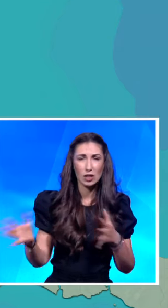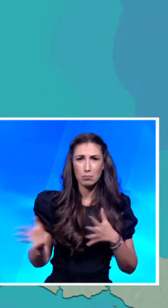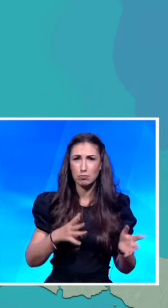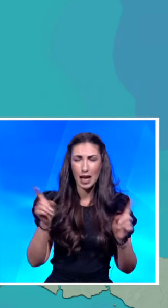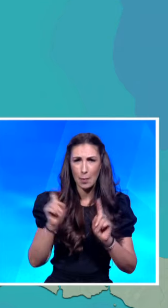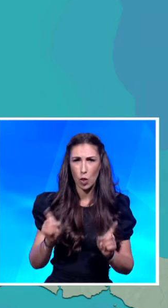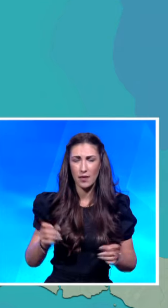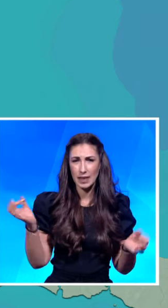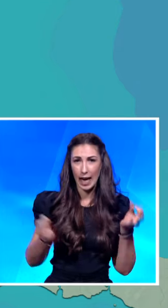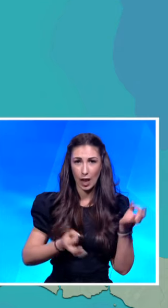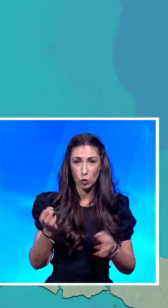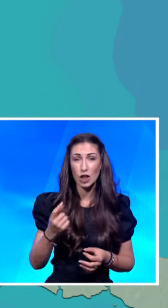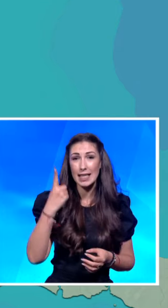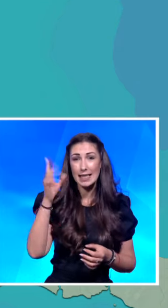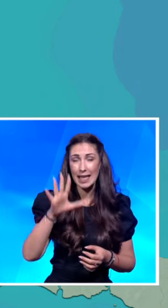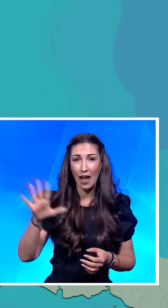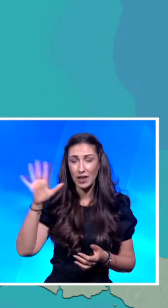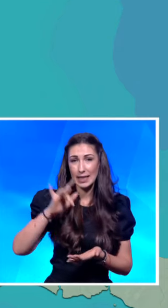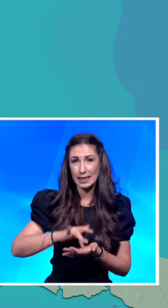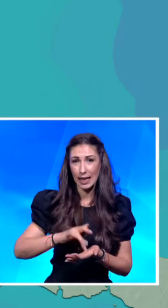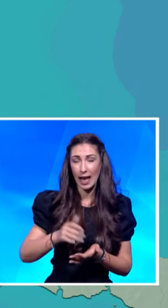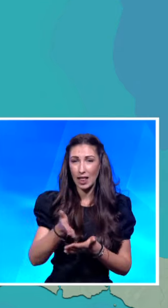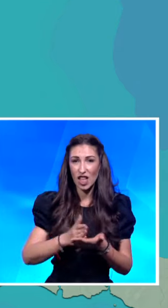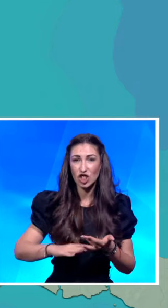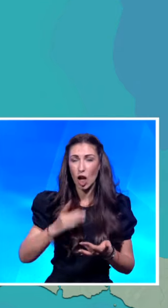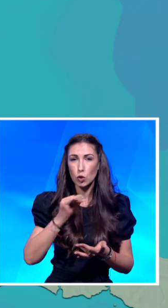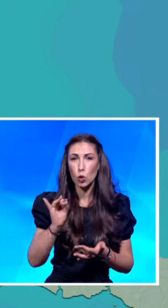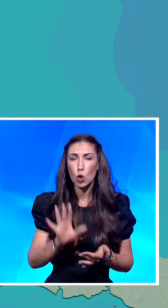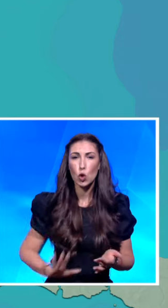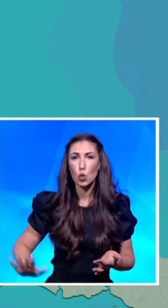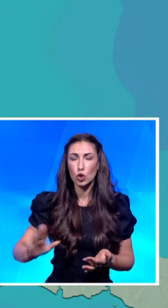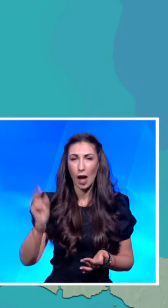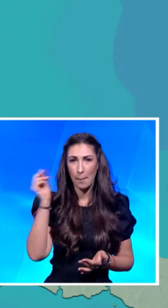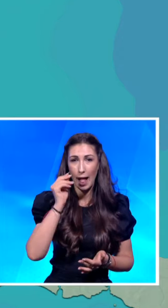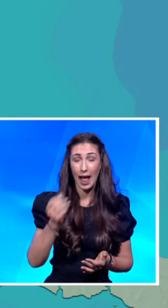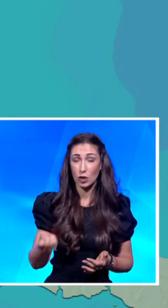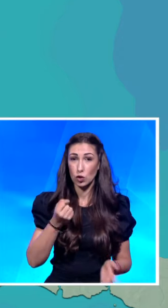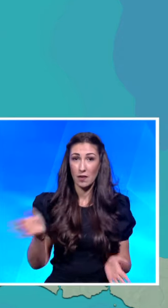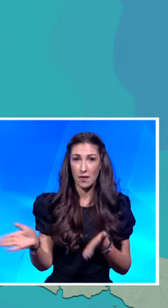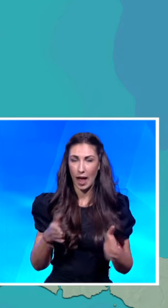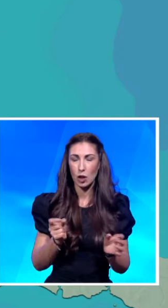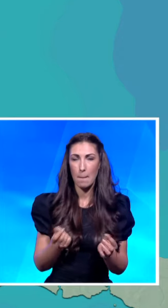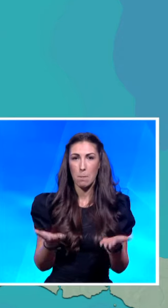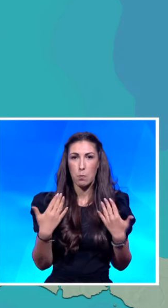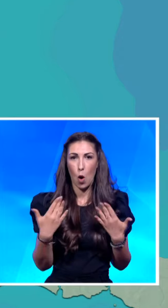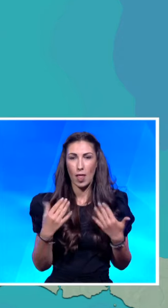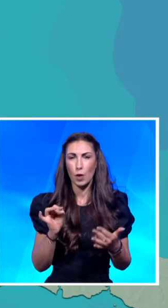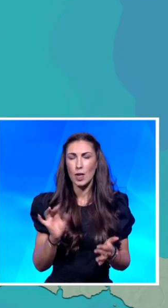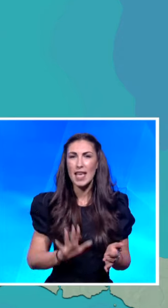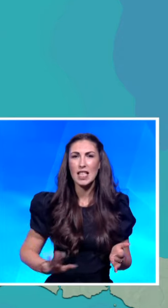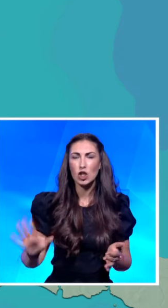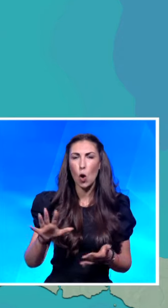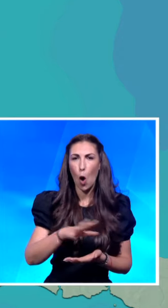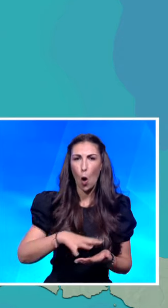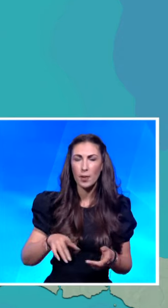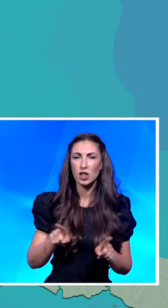градушки важи в Северна, Централна и част от Южна България. Усилването на вятъра носи по-хладен въздух. В източните области